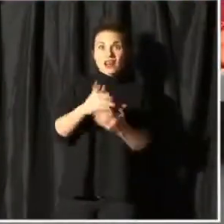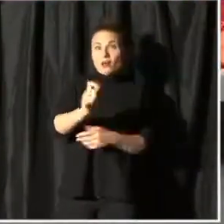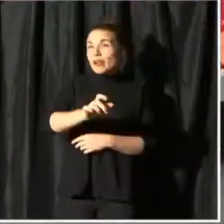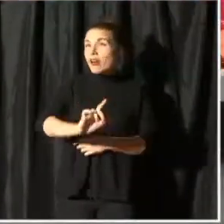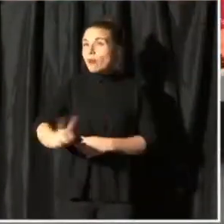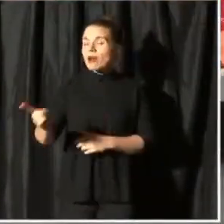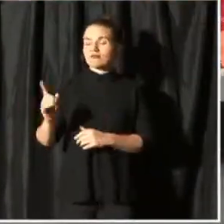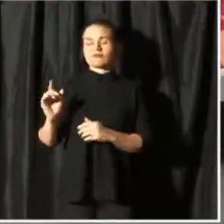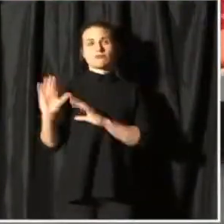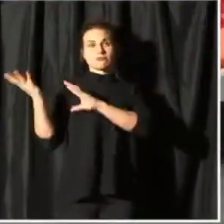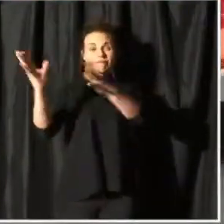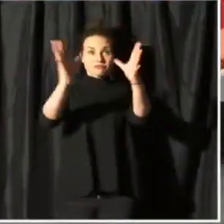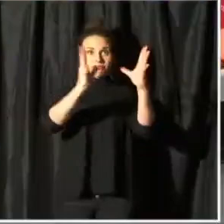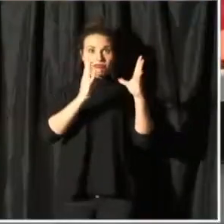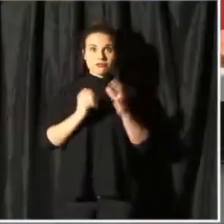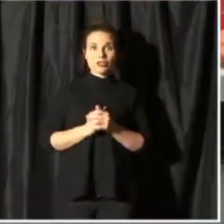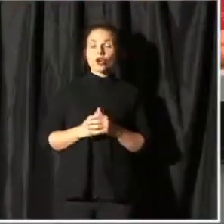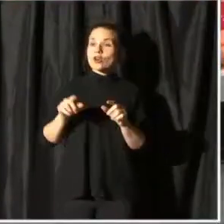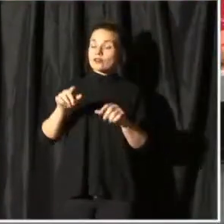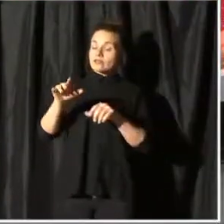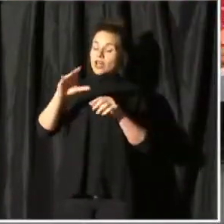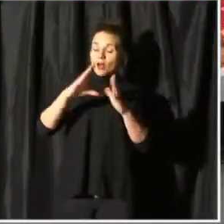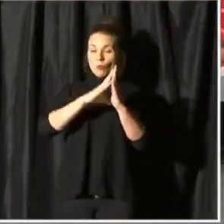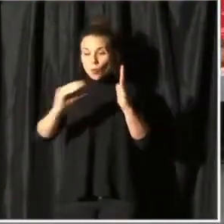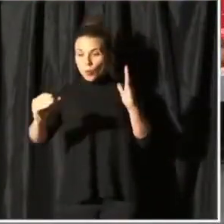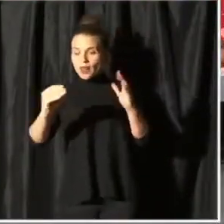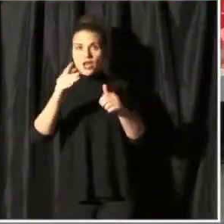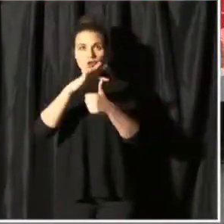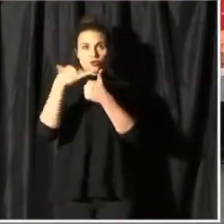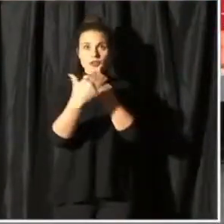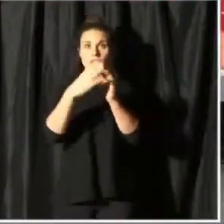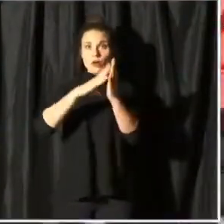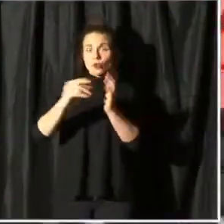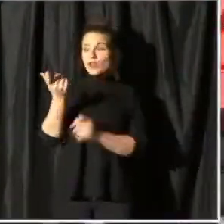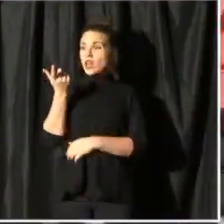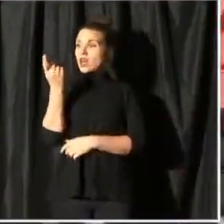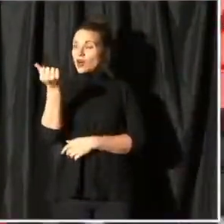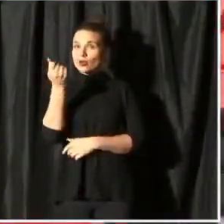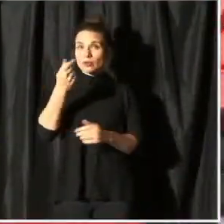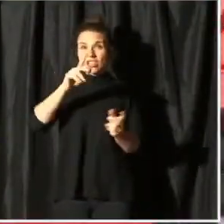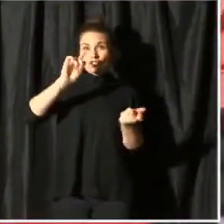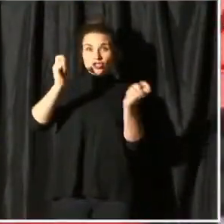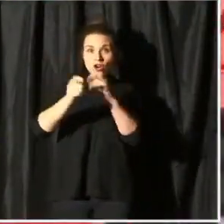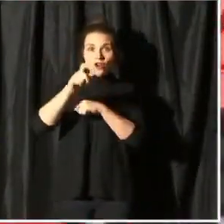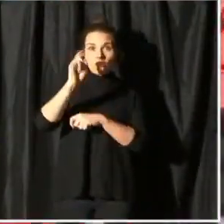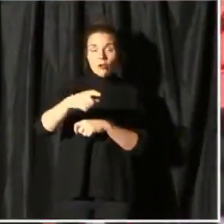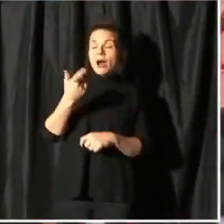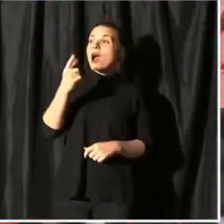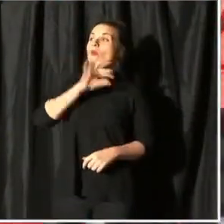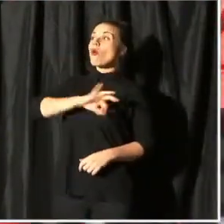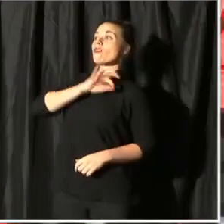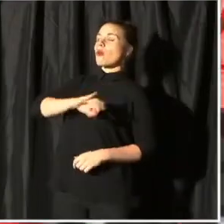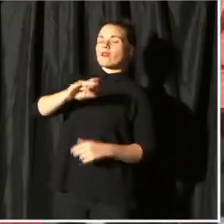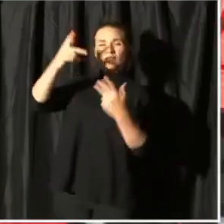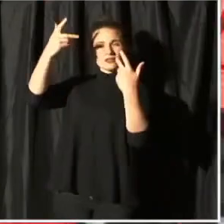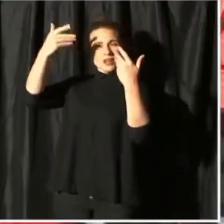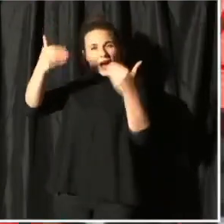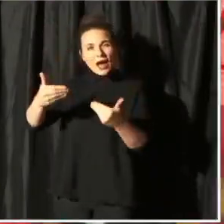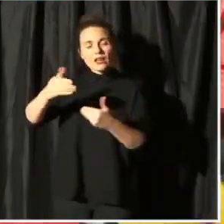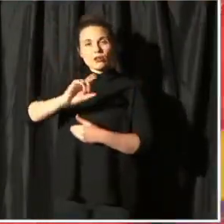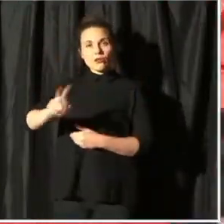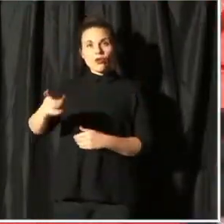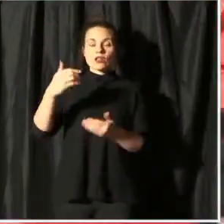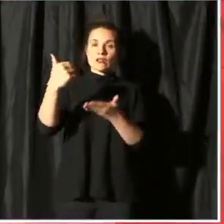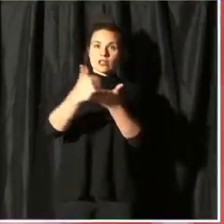il faut sauver le modèle social économique et lutter contre la côte au profit et au court terme augmenter les salaires mais des chaleurs